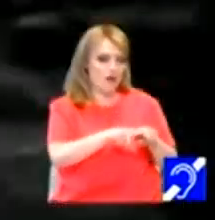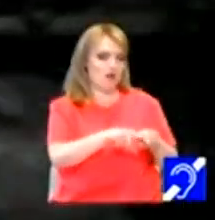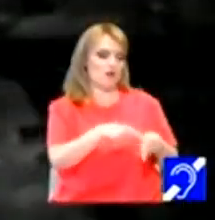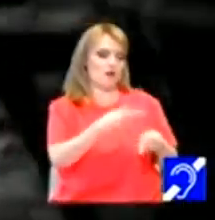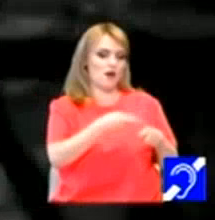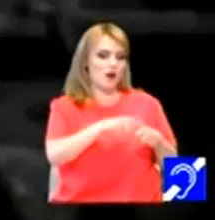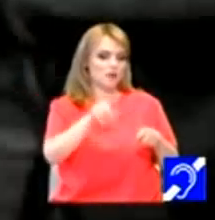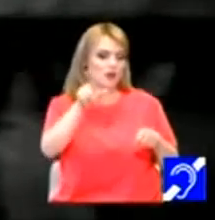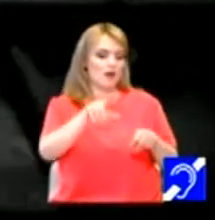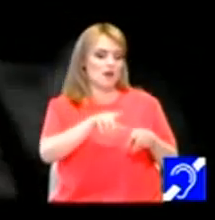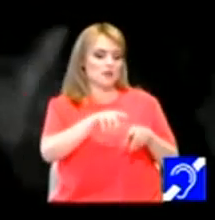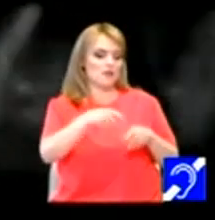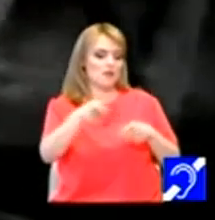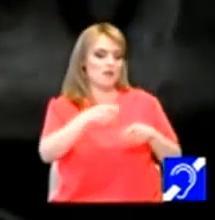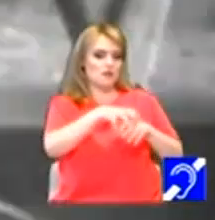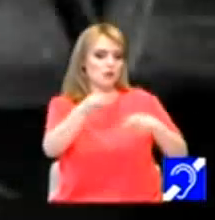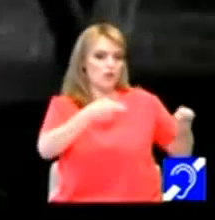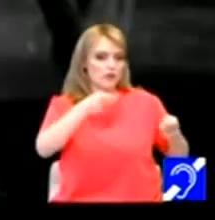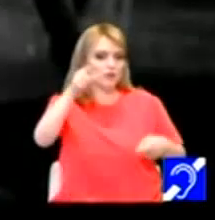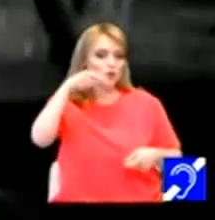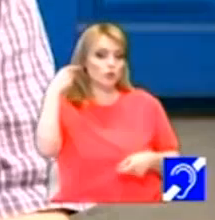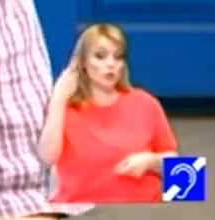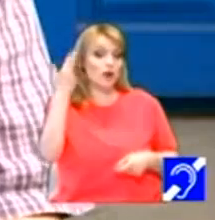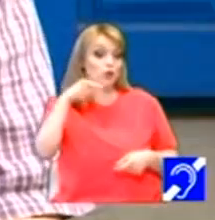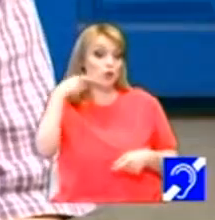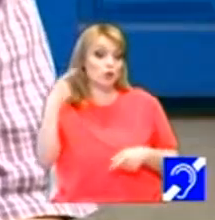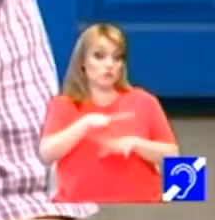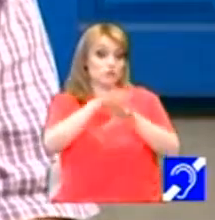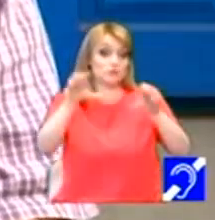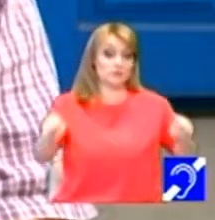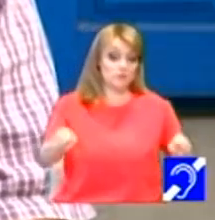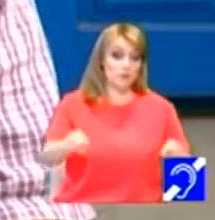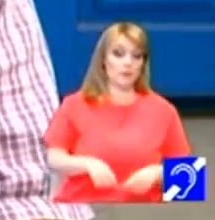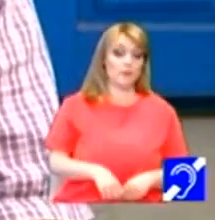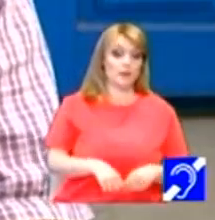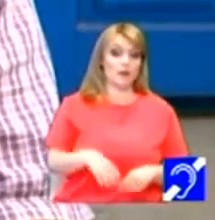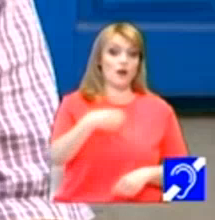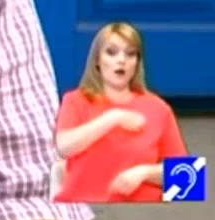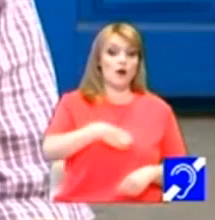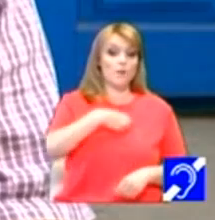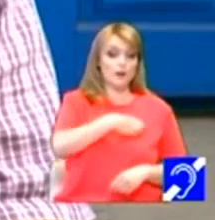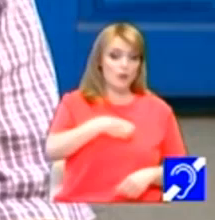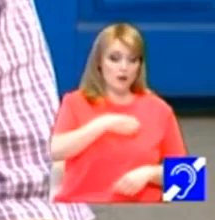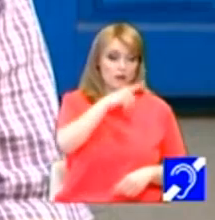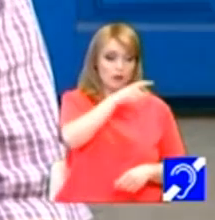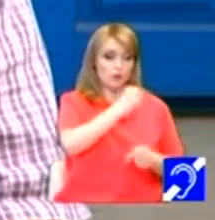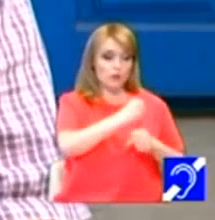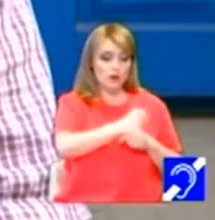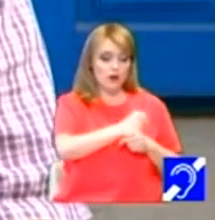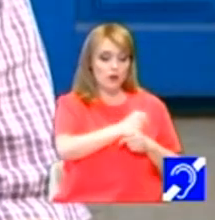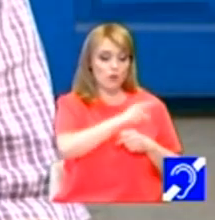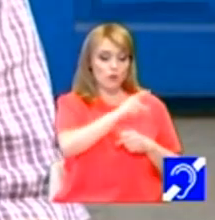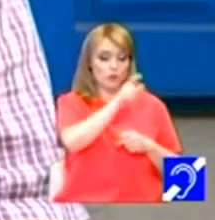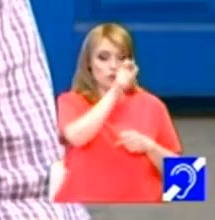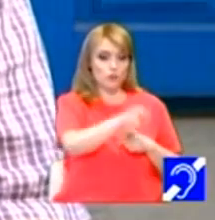sovietic, care ocupase Basarabia. Când au venit atunci rușii, de la primărie, era un agent de la primărie